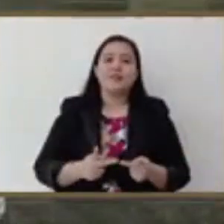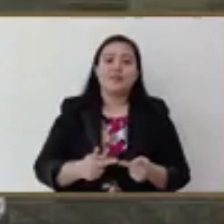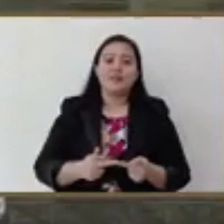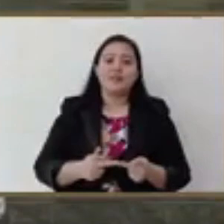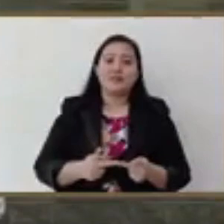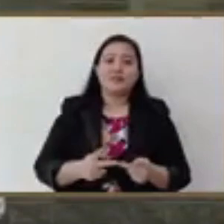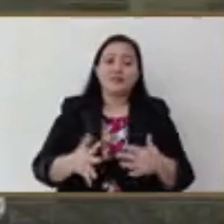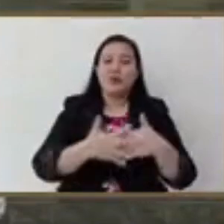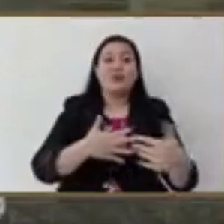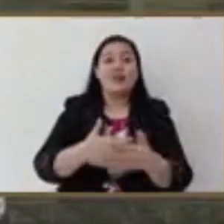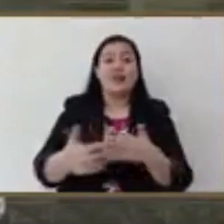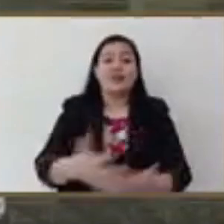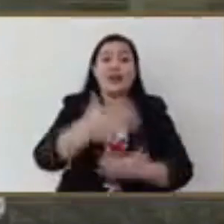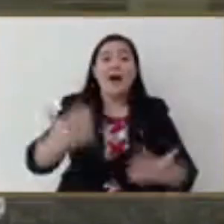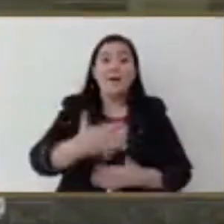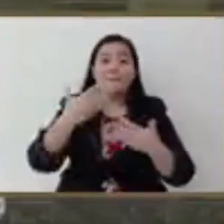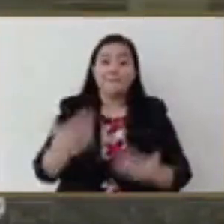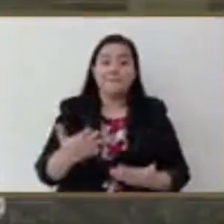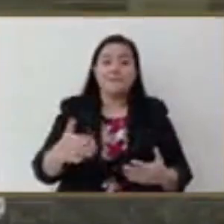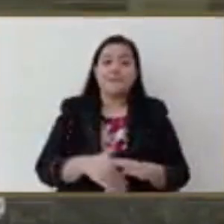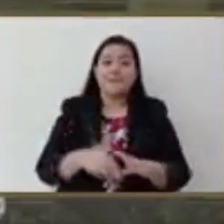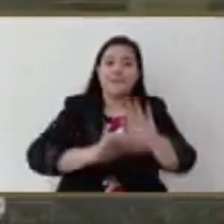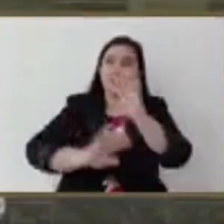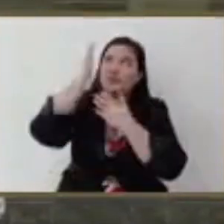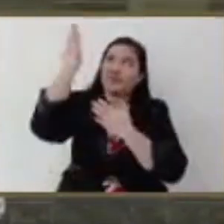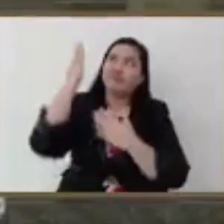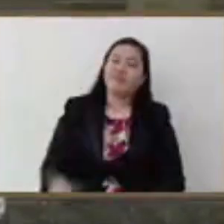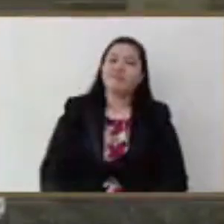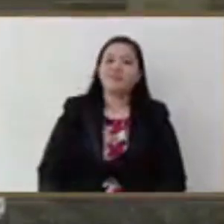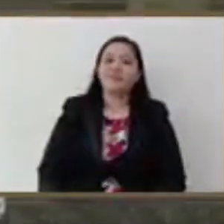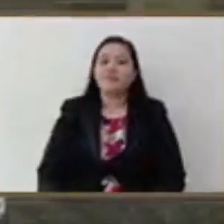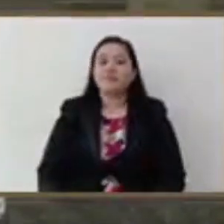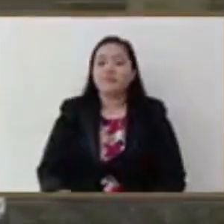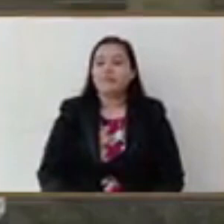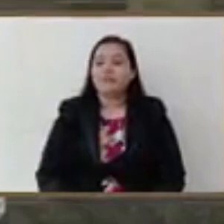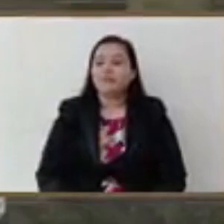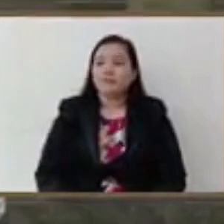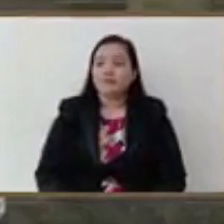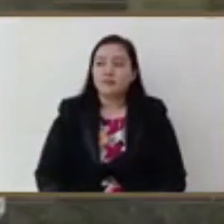ng Kristiyano, and that's something, halimbawa may nagsabi sa inyo ngayon, alam mo ba,